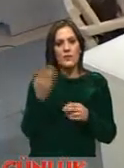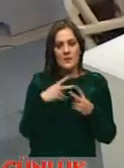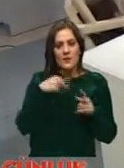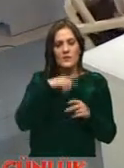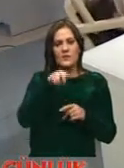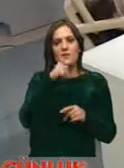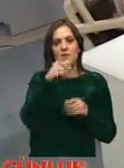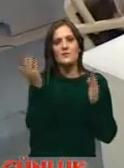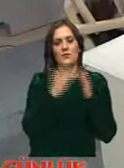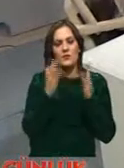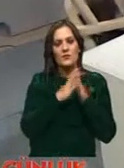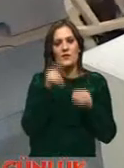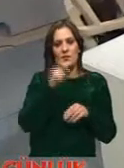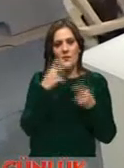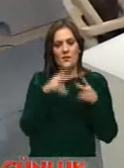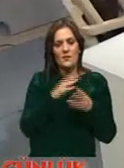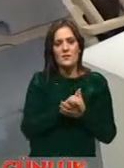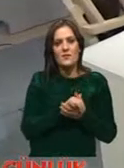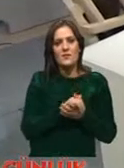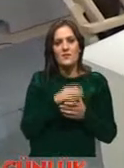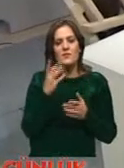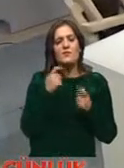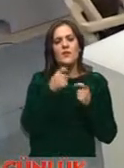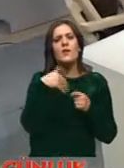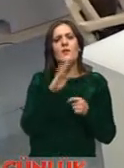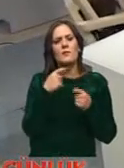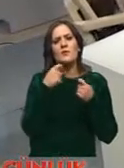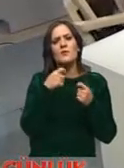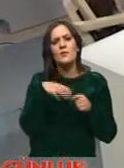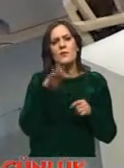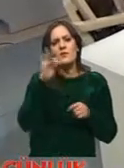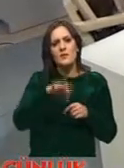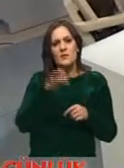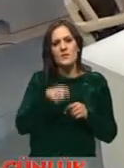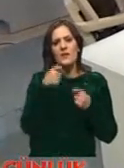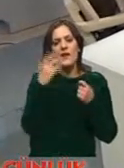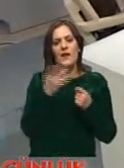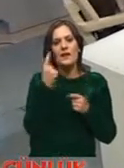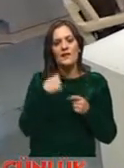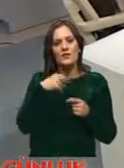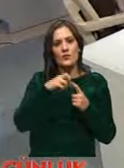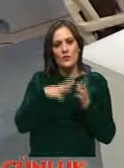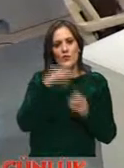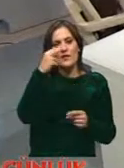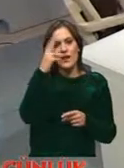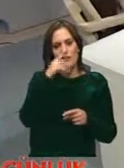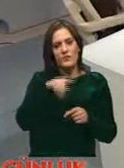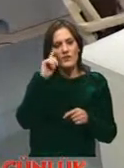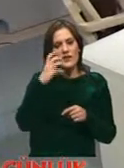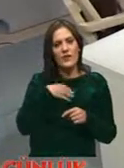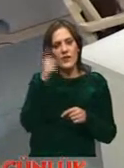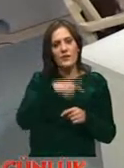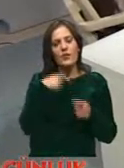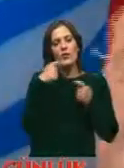arkadaşlar. Yapabilir miyiz? Güzel olur. Zorlamayalım, zorlamayalım. Yani şimdi şu anda en azından ruhen alıştırdık bu fikre